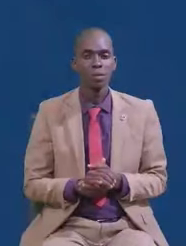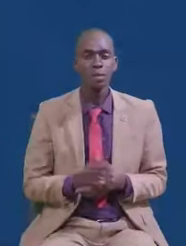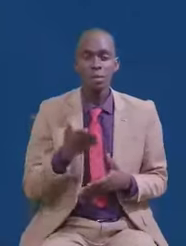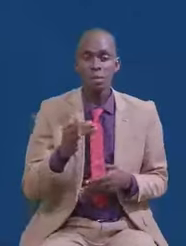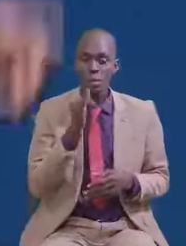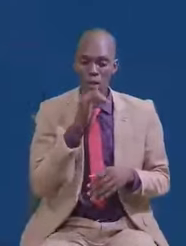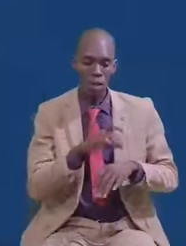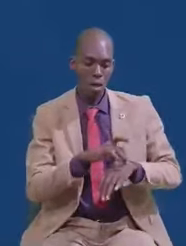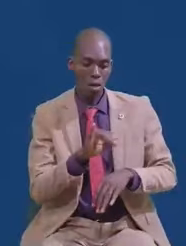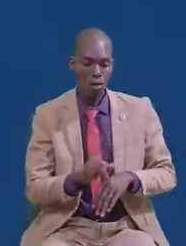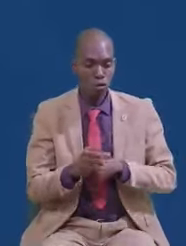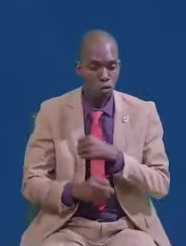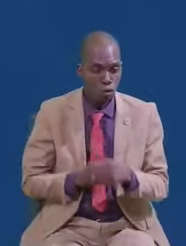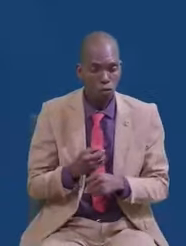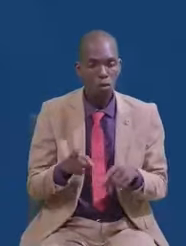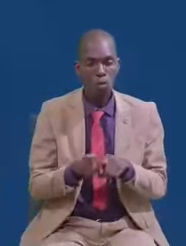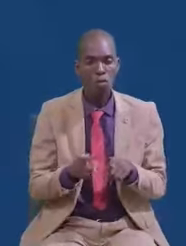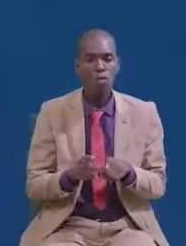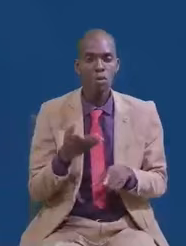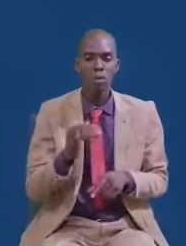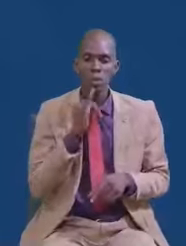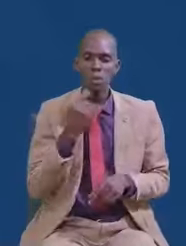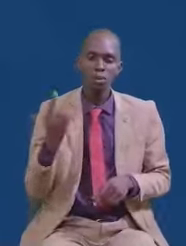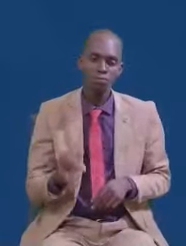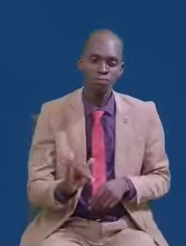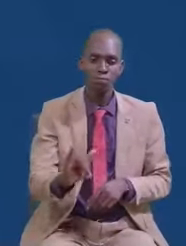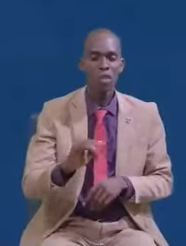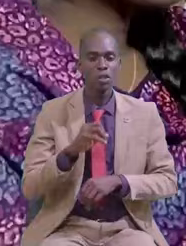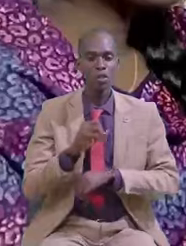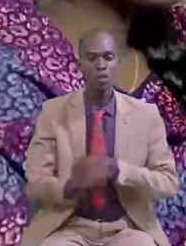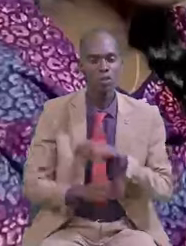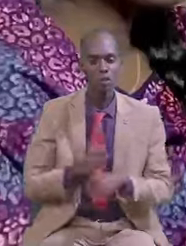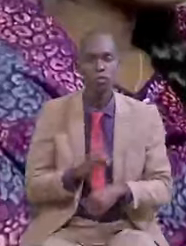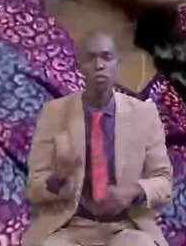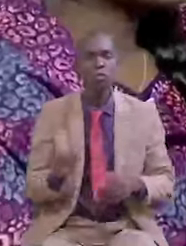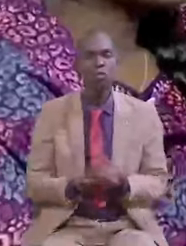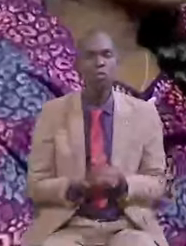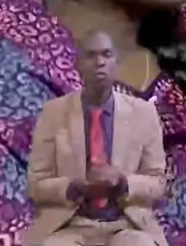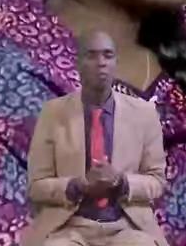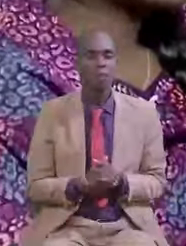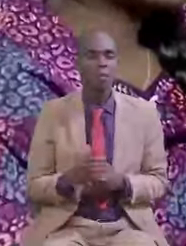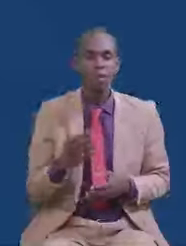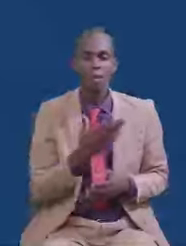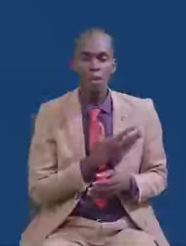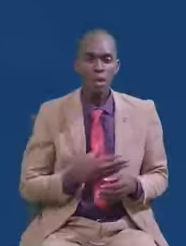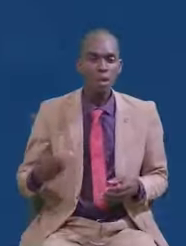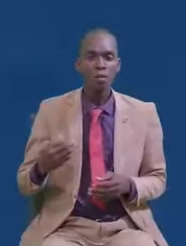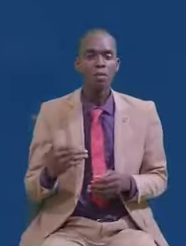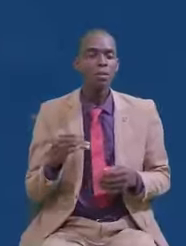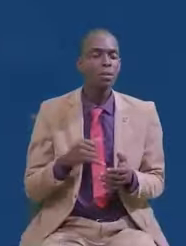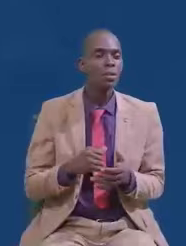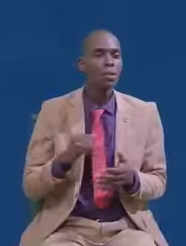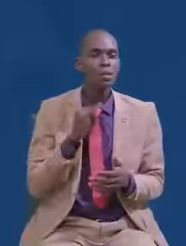Il y a la souffrance terrestre et la souffrance éternelle. Et Christ du ciel,